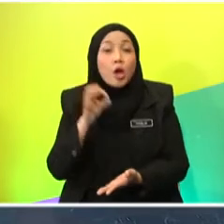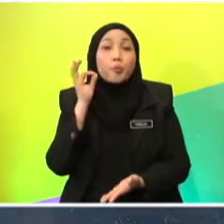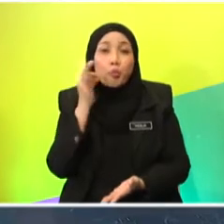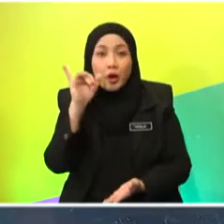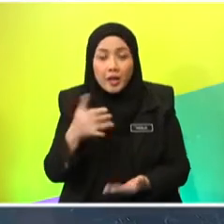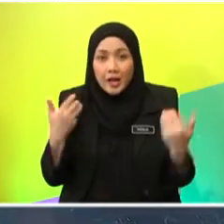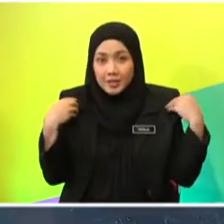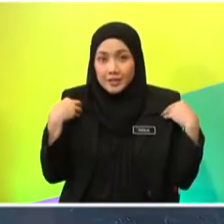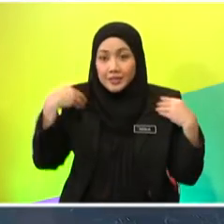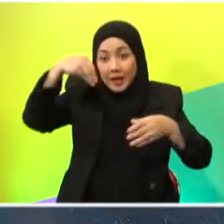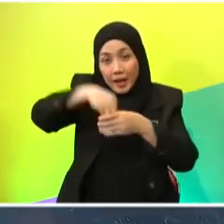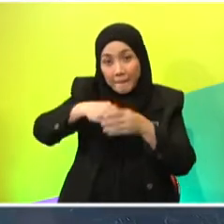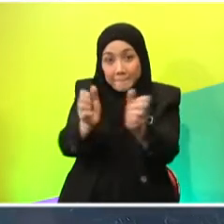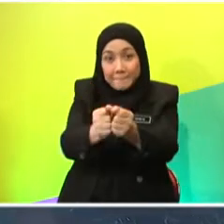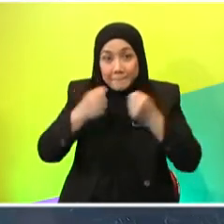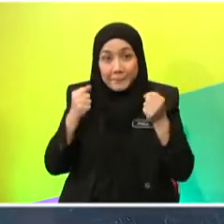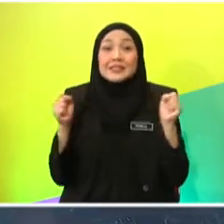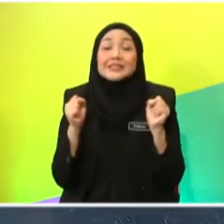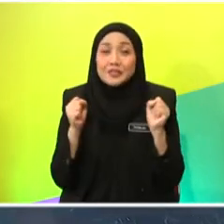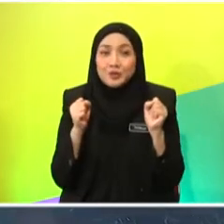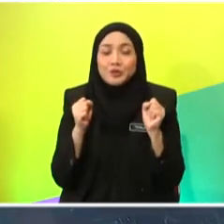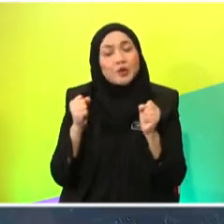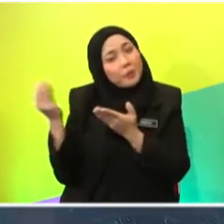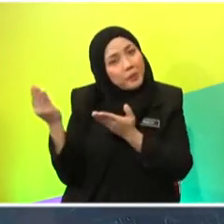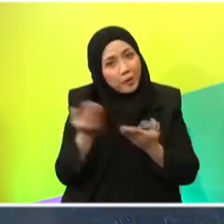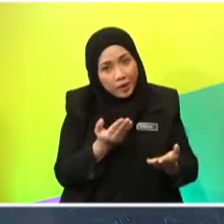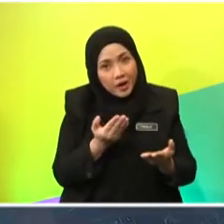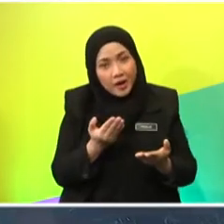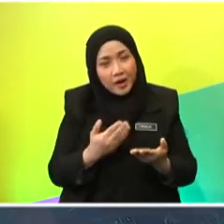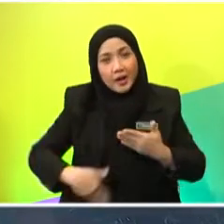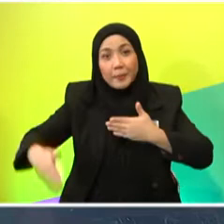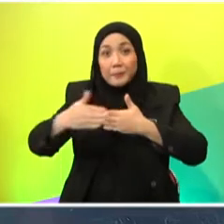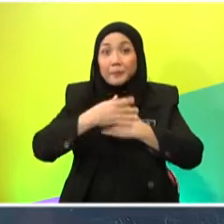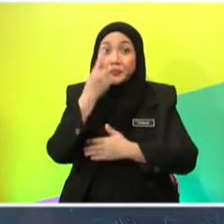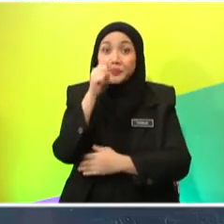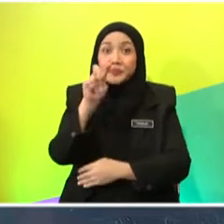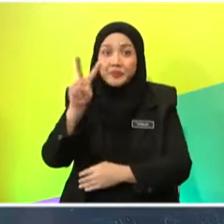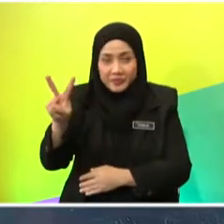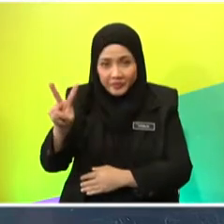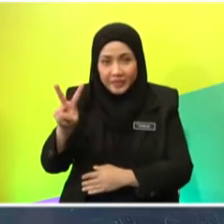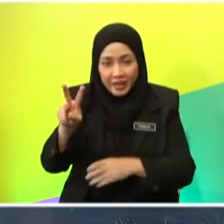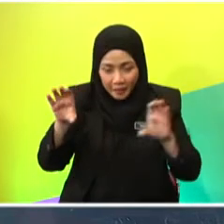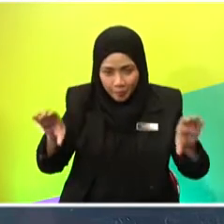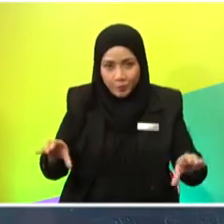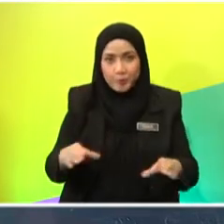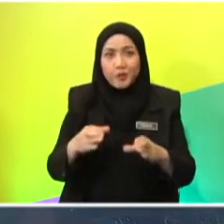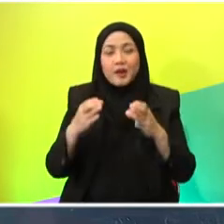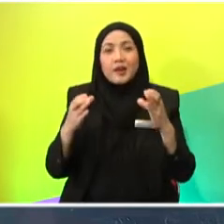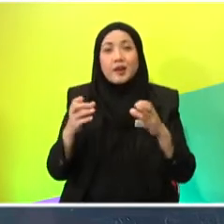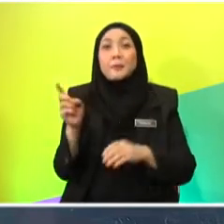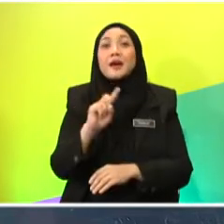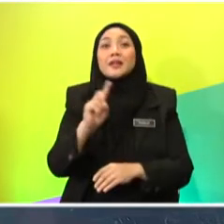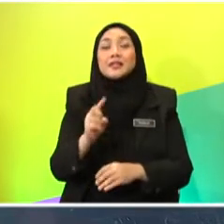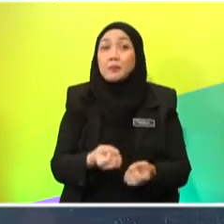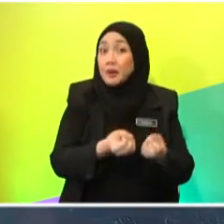yang ada di dalam peti itu bahwa ke depan TV bersama-sama mengecek gua dan namanya untuk kita buat bandingan mana Banyak